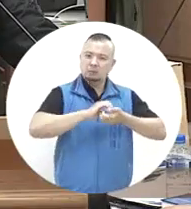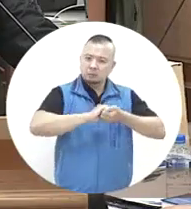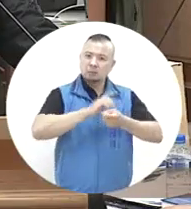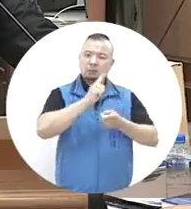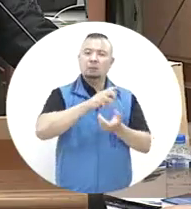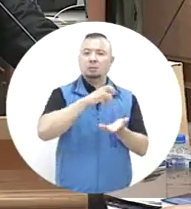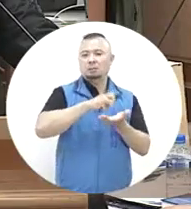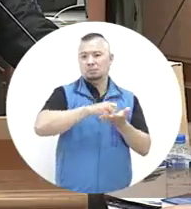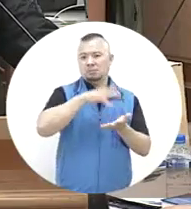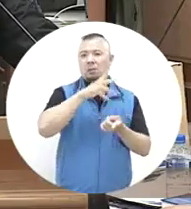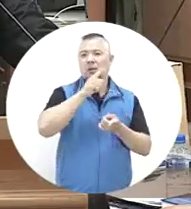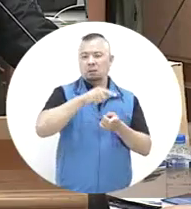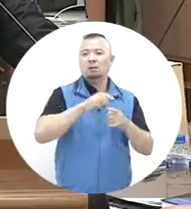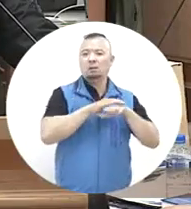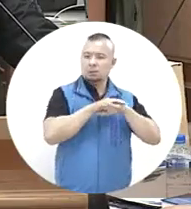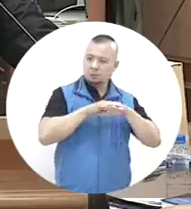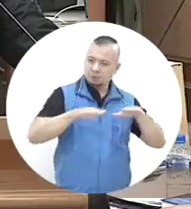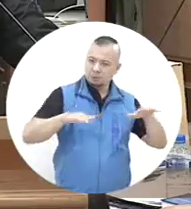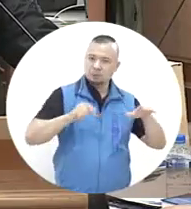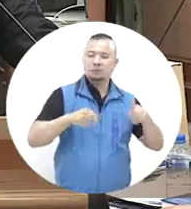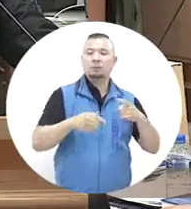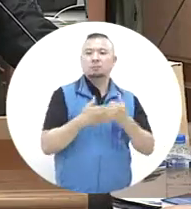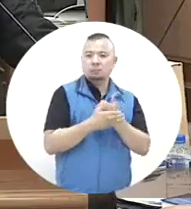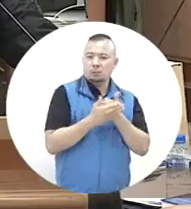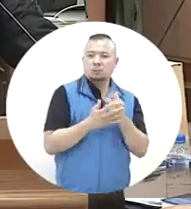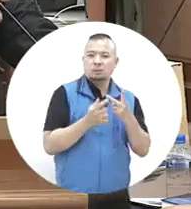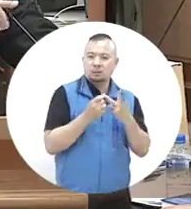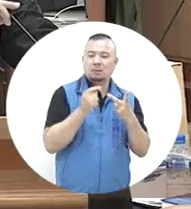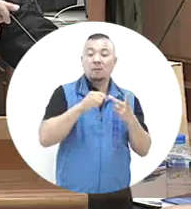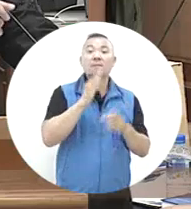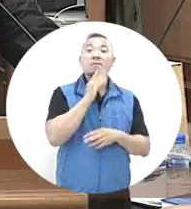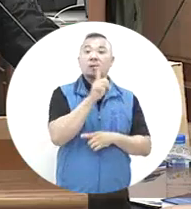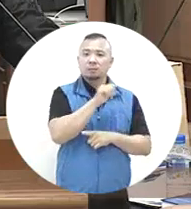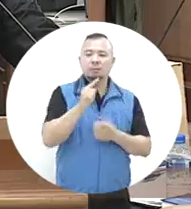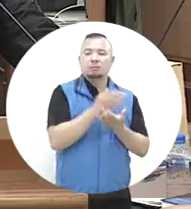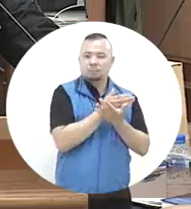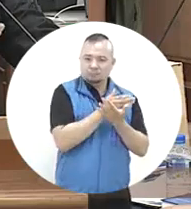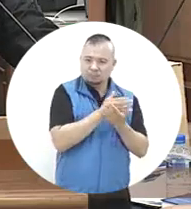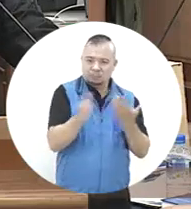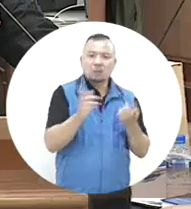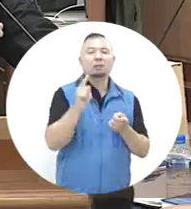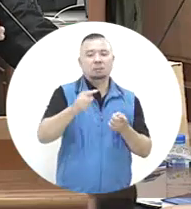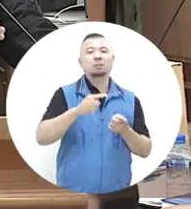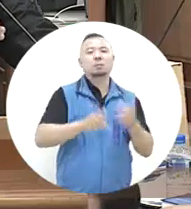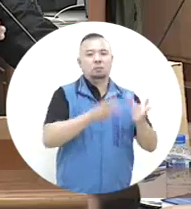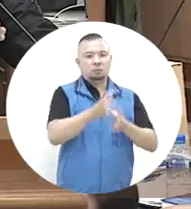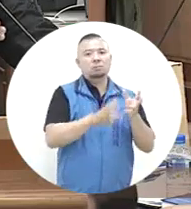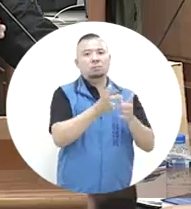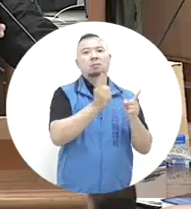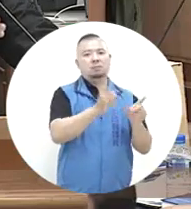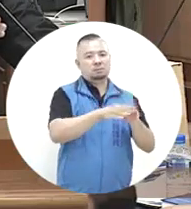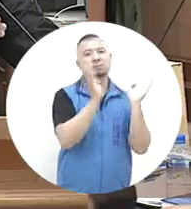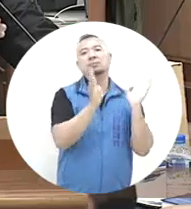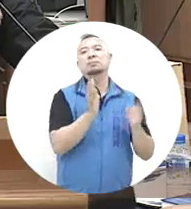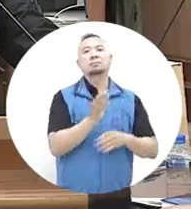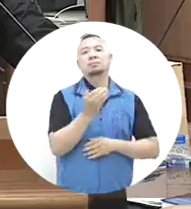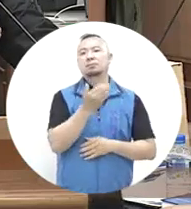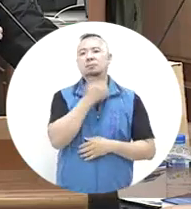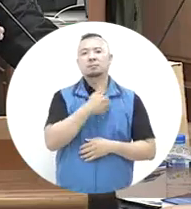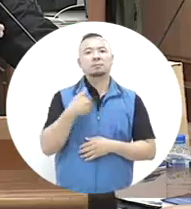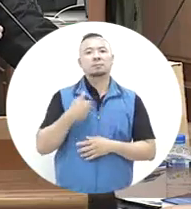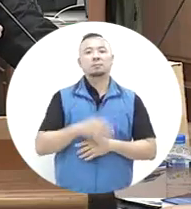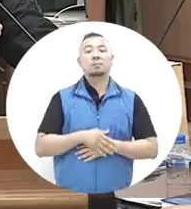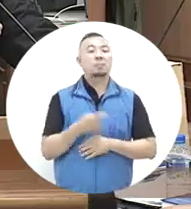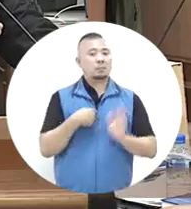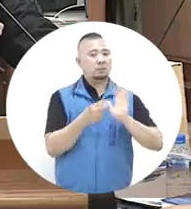守住核废料的处理，我们才有办法进行核电。所以我回头过来给议员讲得很清楚，新北